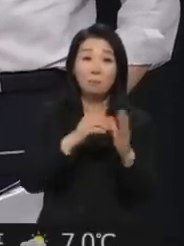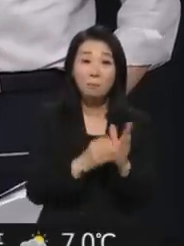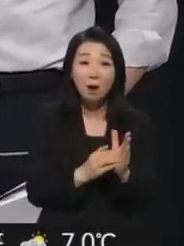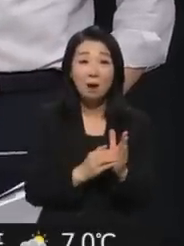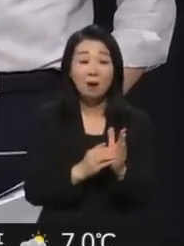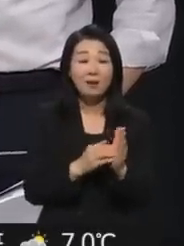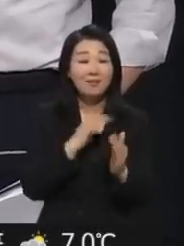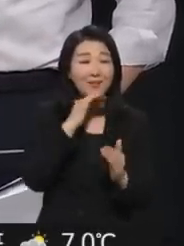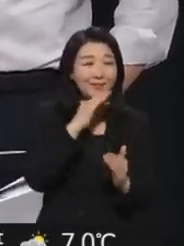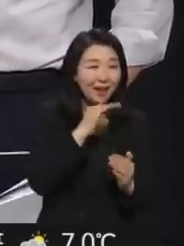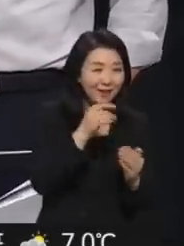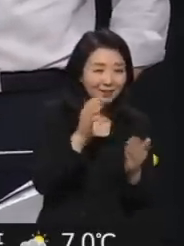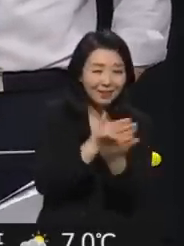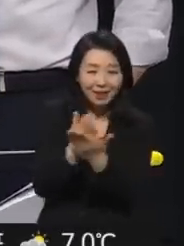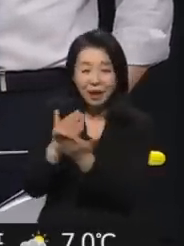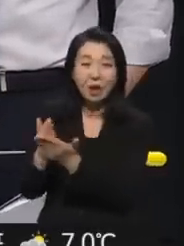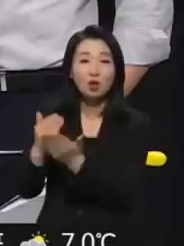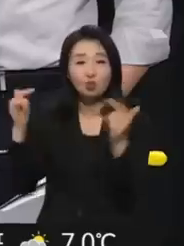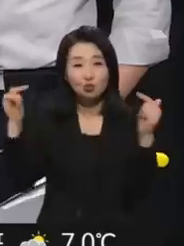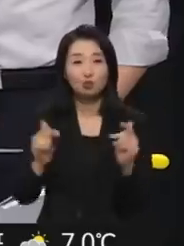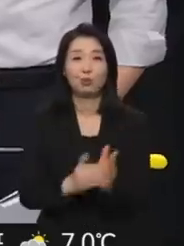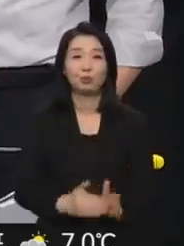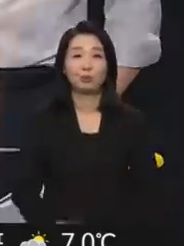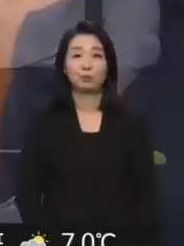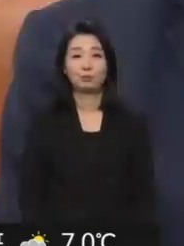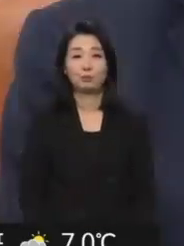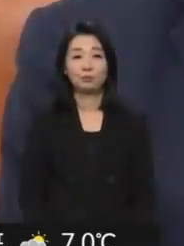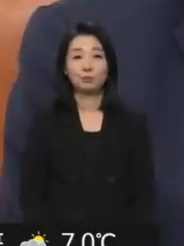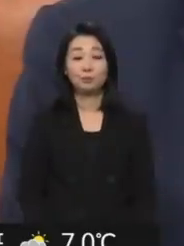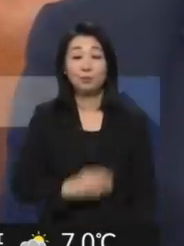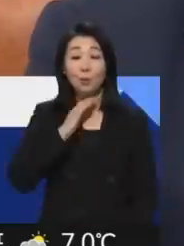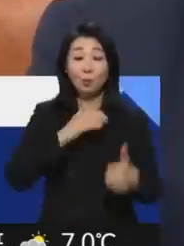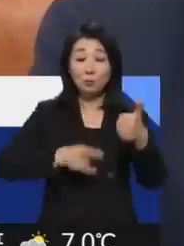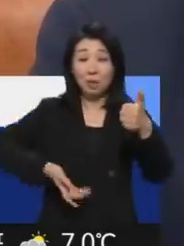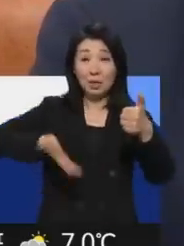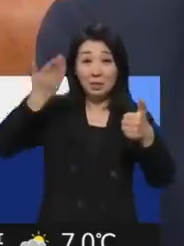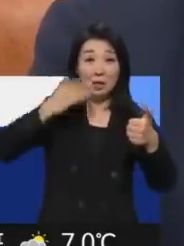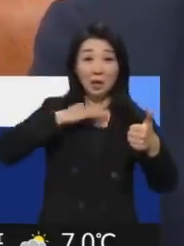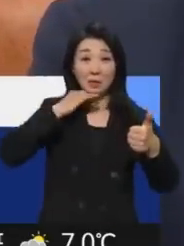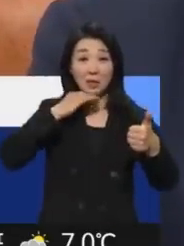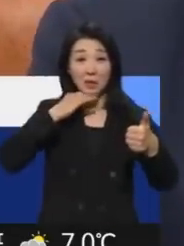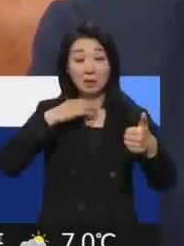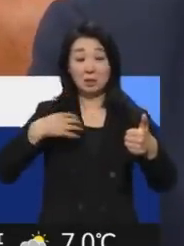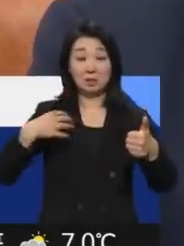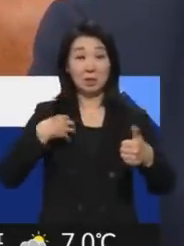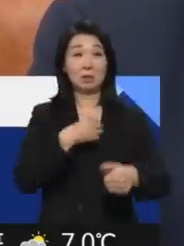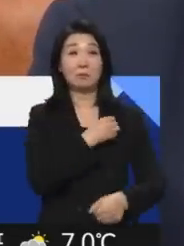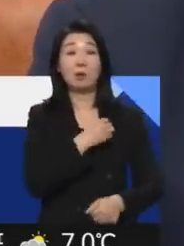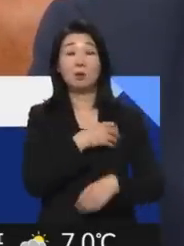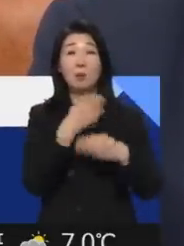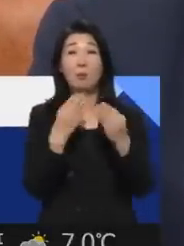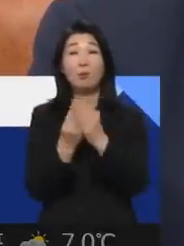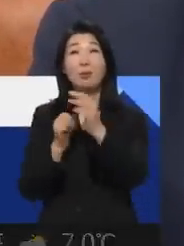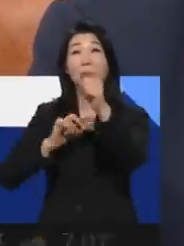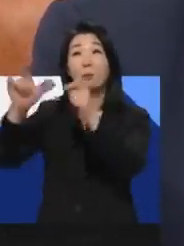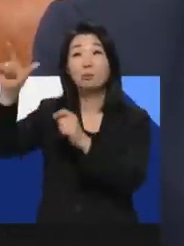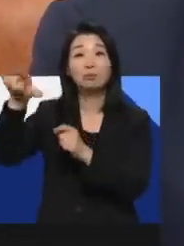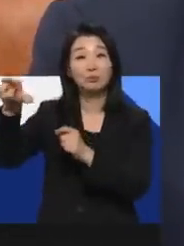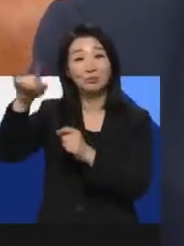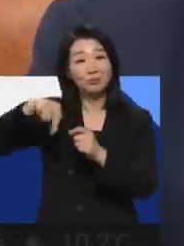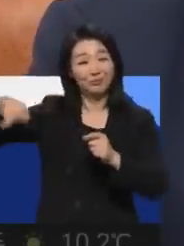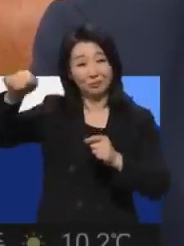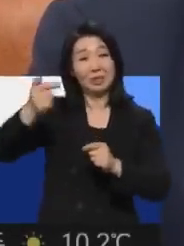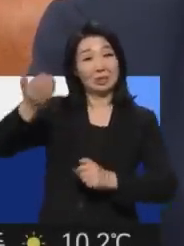이 세대별 편차가 줄어든 셈입니다. 50대 이상 연령층이 책임당원의 절대 다수를